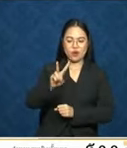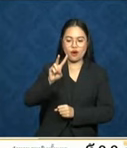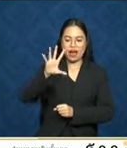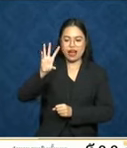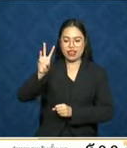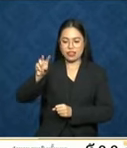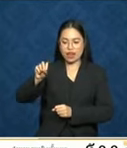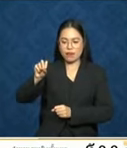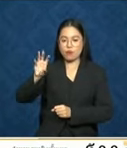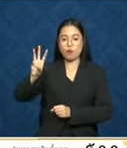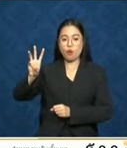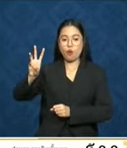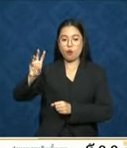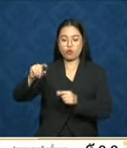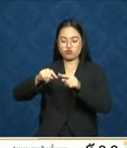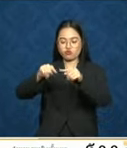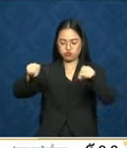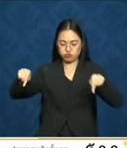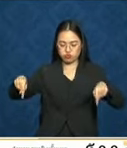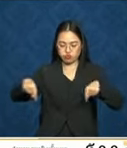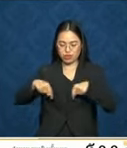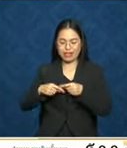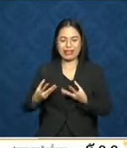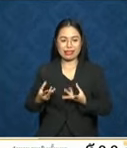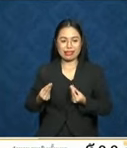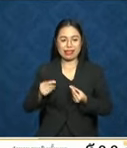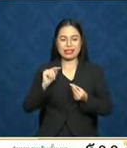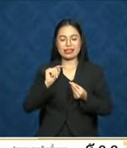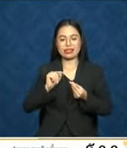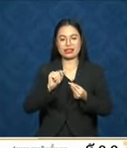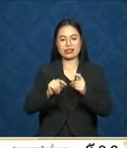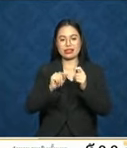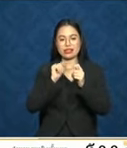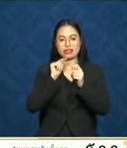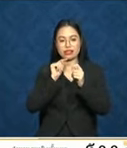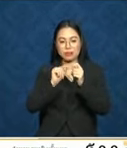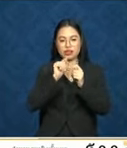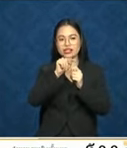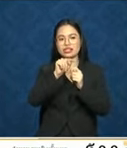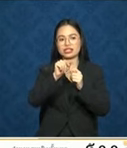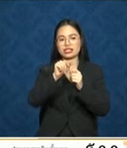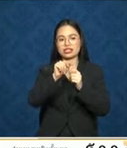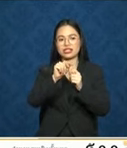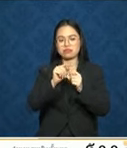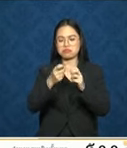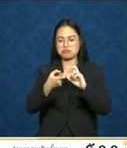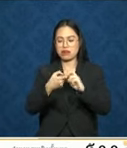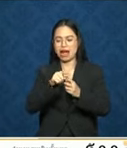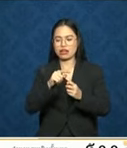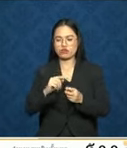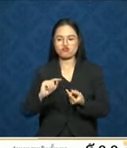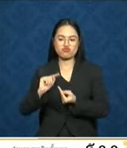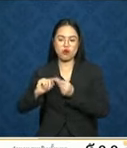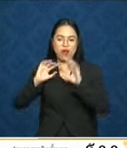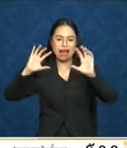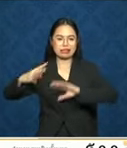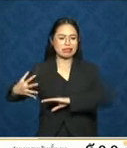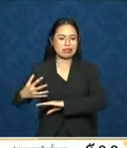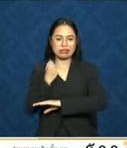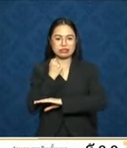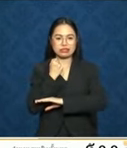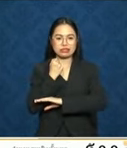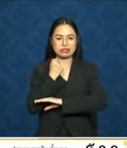2536ในเขตพื้นที่โคกหนองพวงตำบลหนองตะไคร่อำเภอสูงเนินนั้นได้ถูกยึดคืนไปหมดแล้วโด